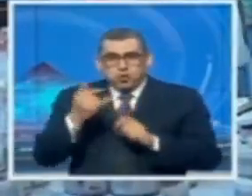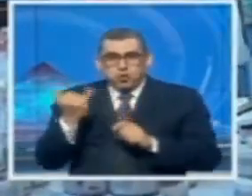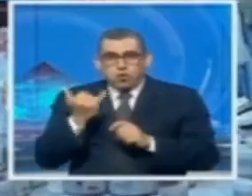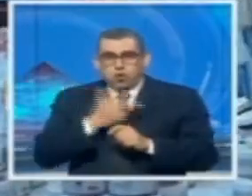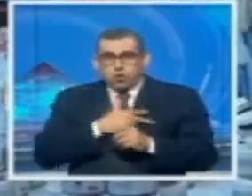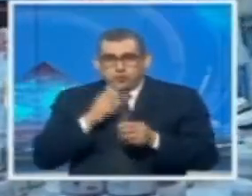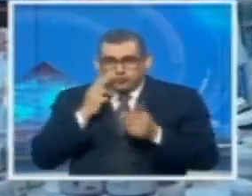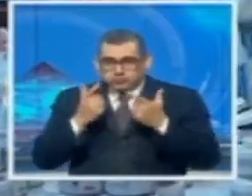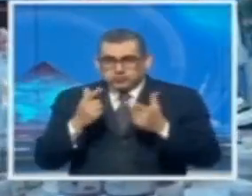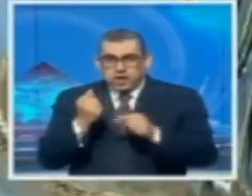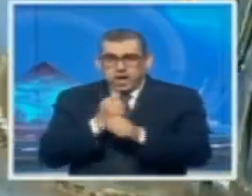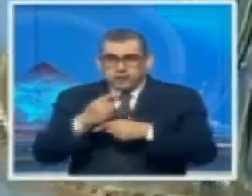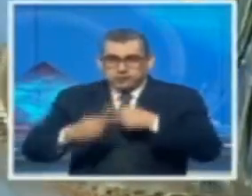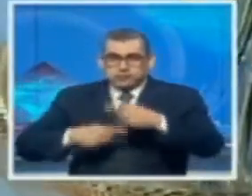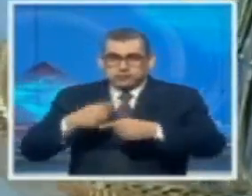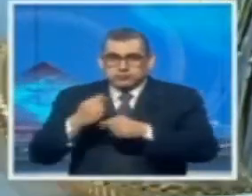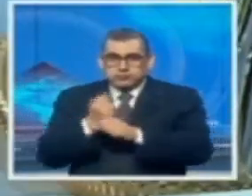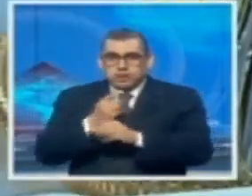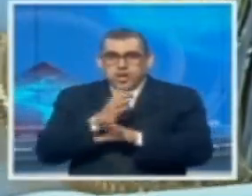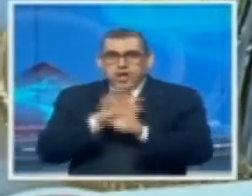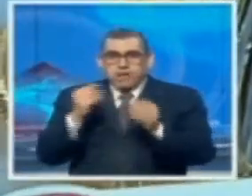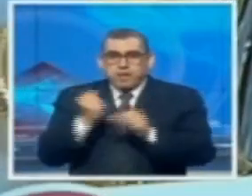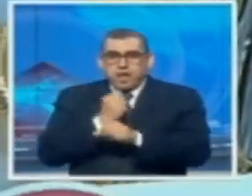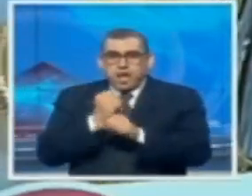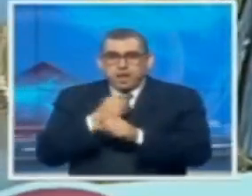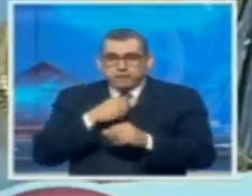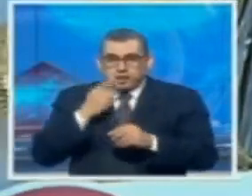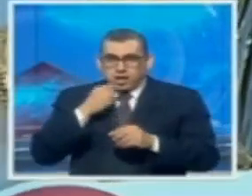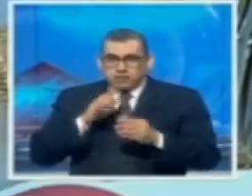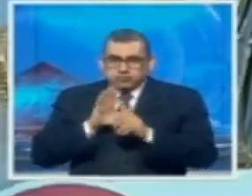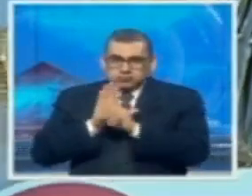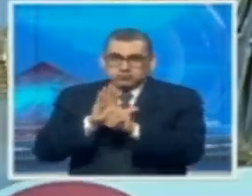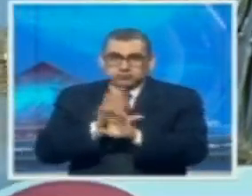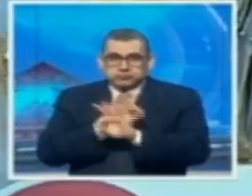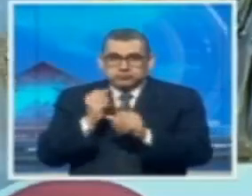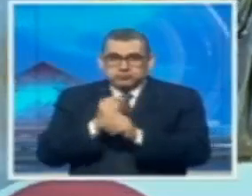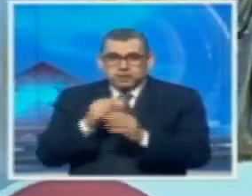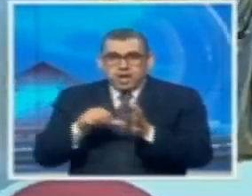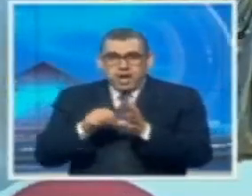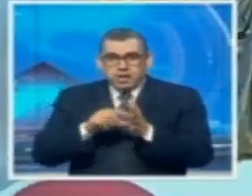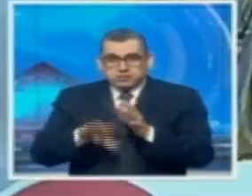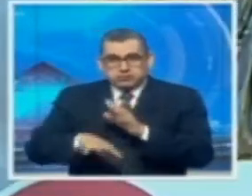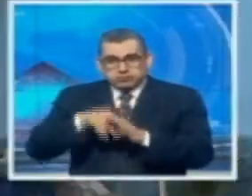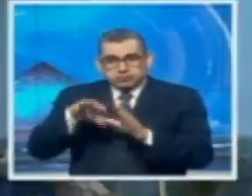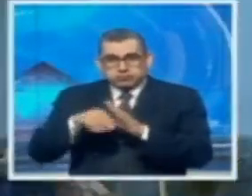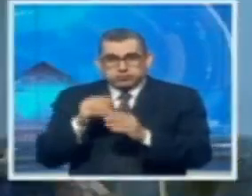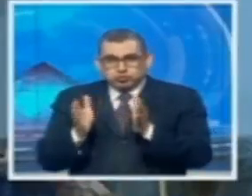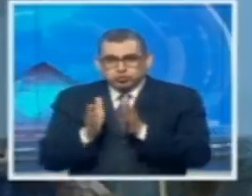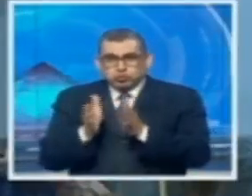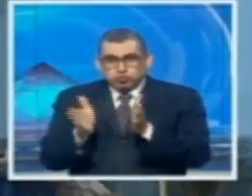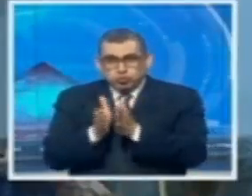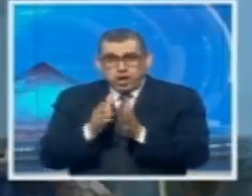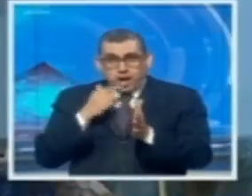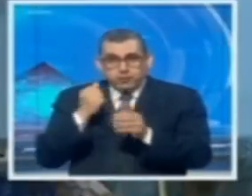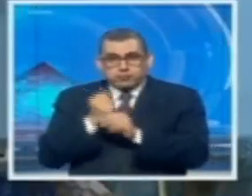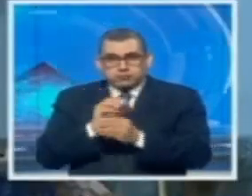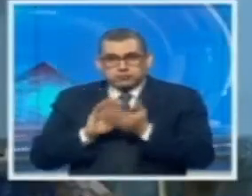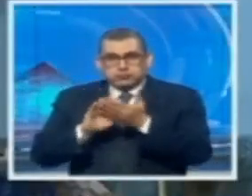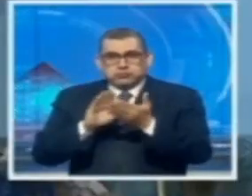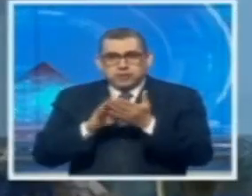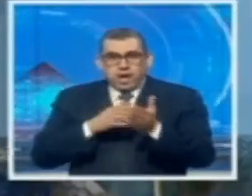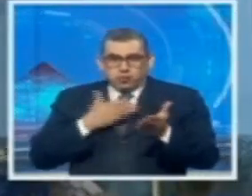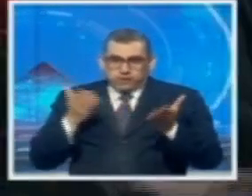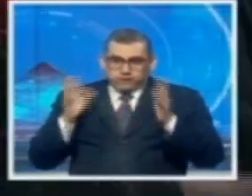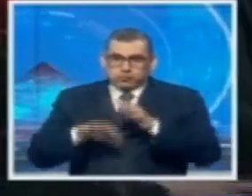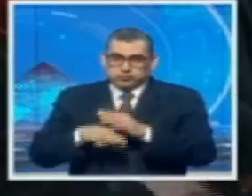بالعمل المستمر لتوفير مختلف سبل الدعم لتطوير قطاع المشروعات الصغيرة والمتوسطة ومتناهية